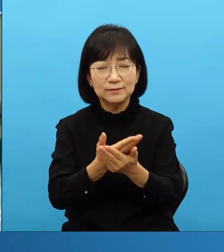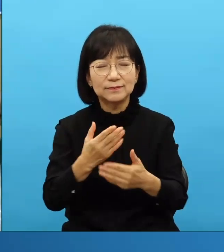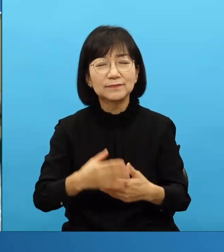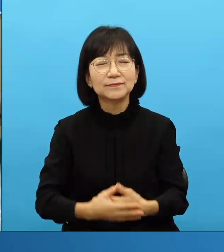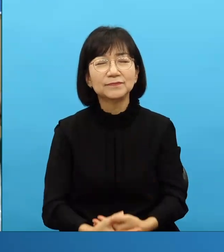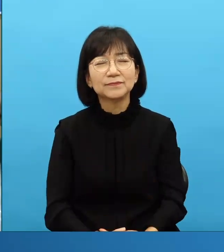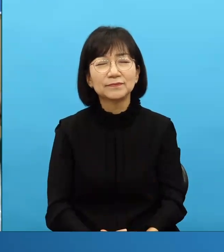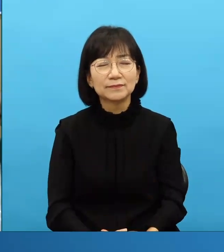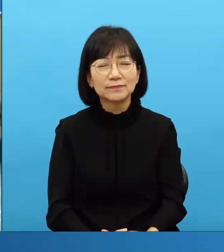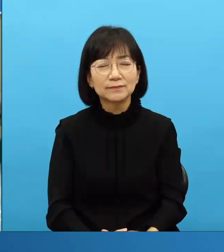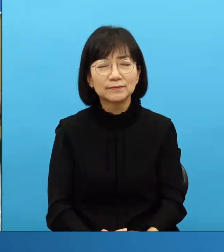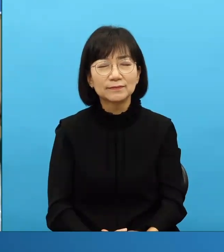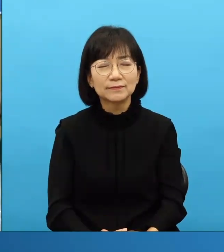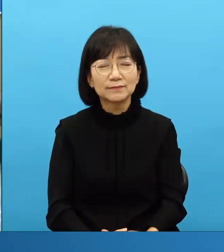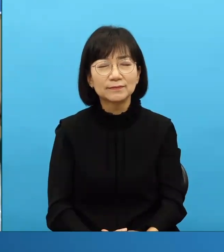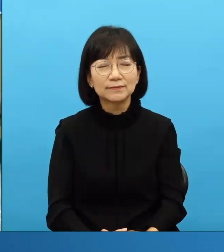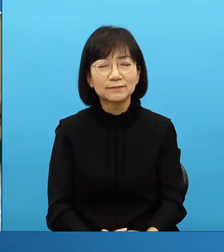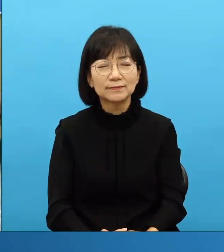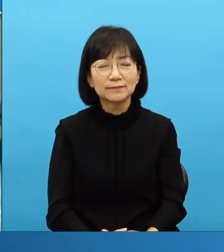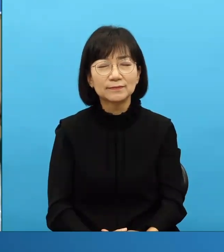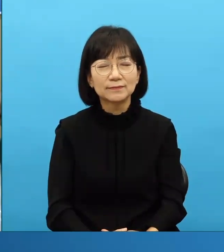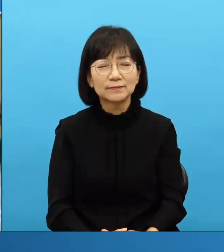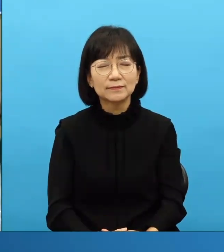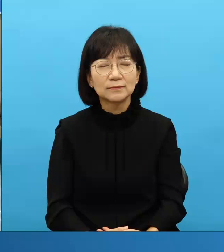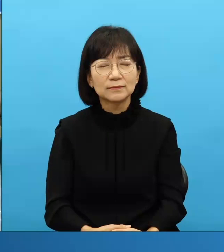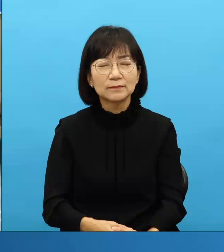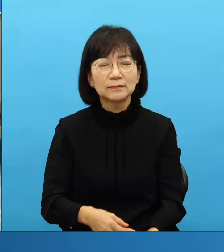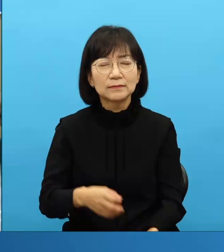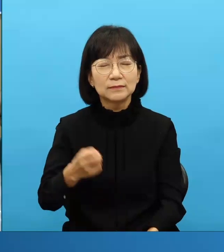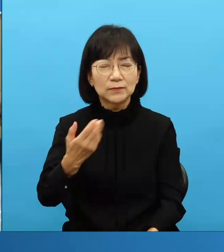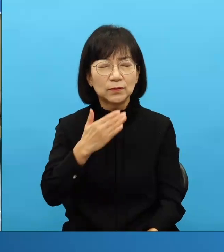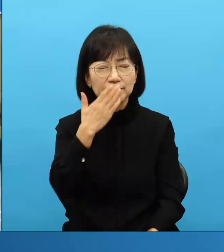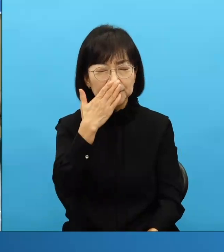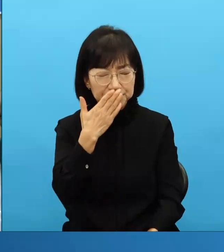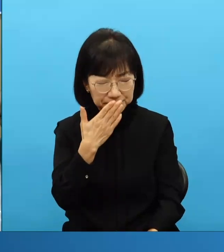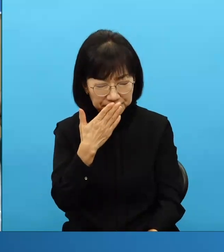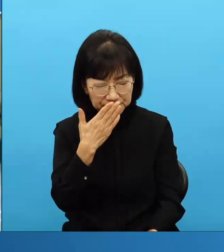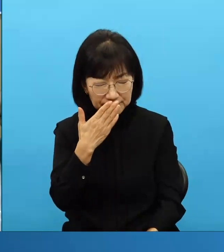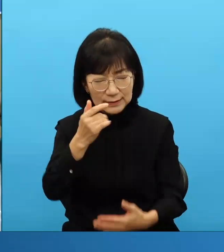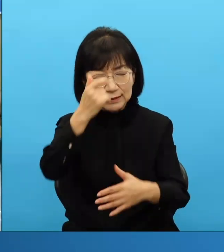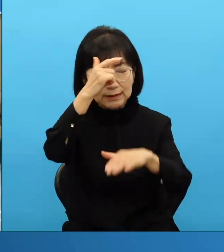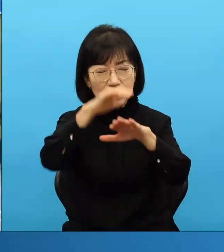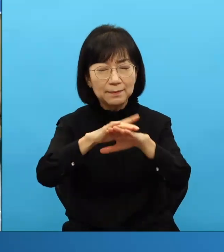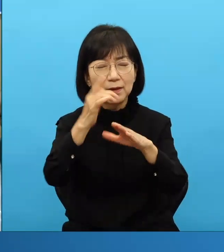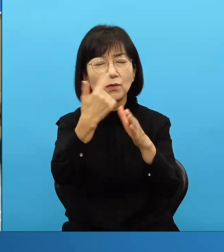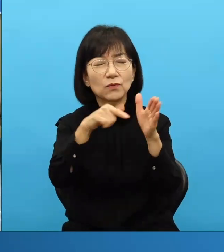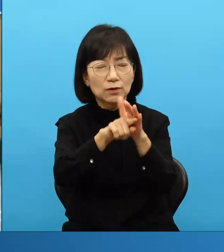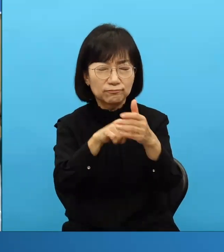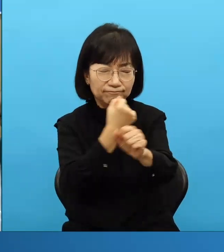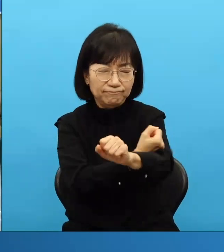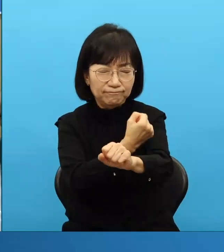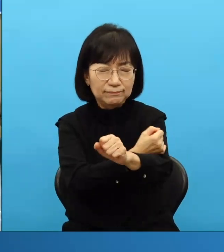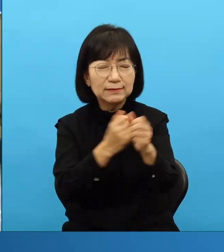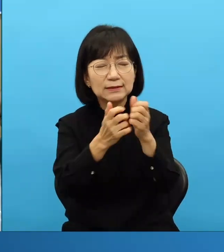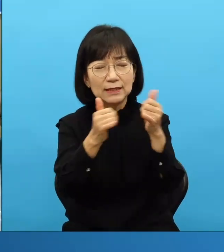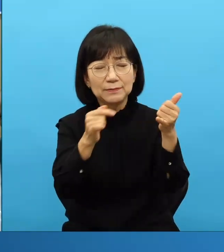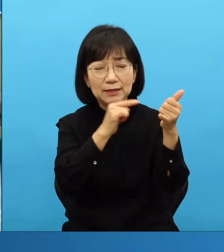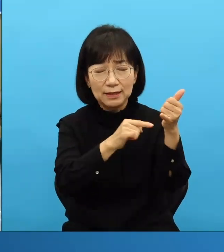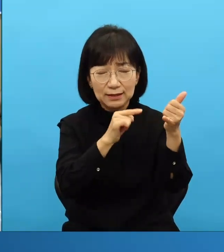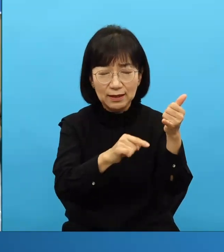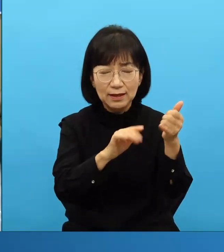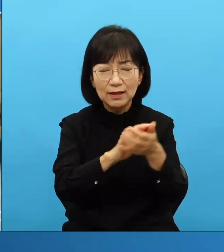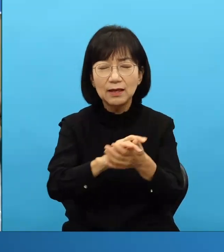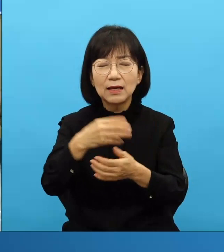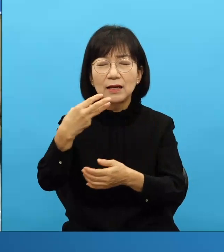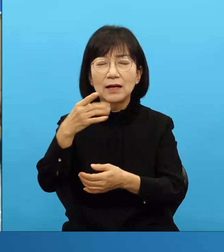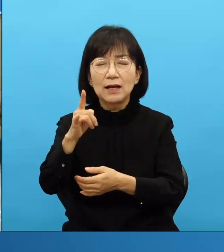opens the doors of the throne. 말없이 예배에 수종되는 지체들에게 네 지파 제사장들의 축복이